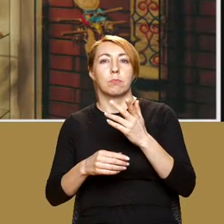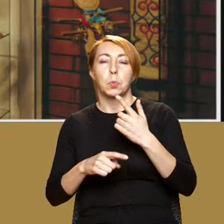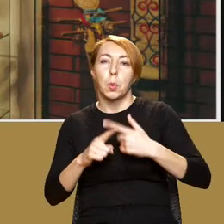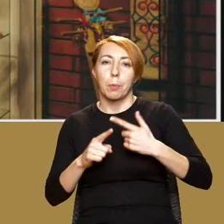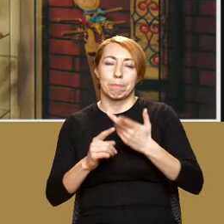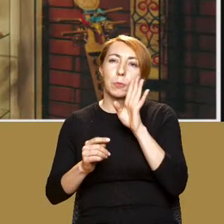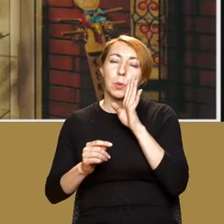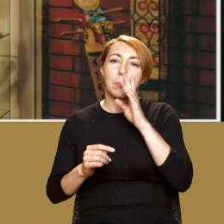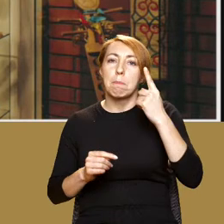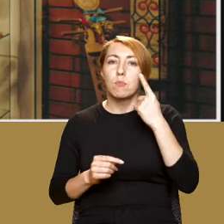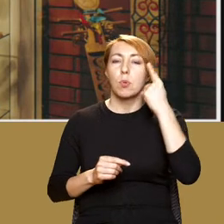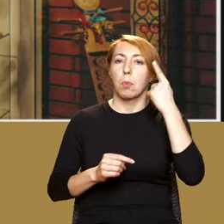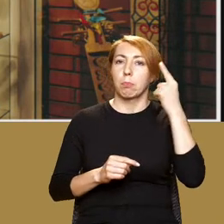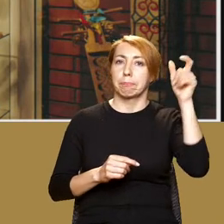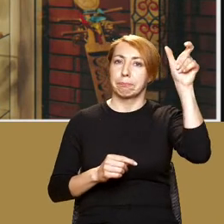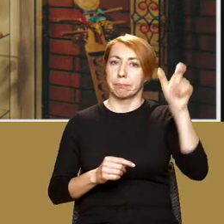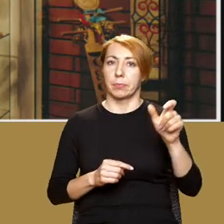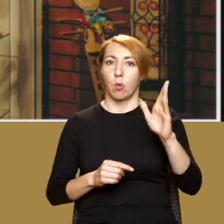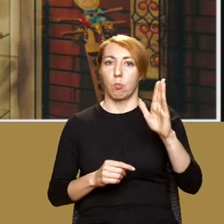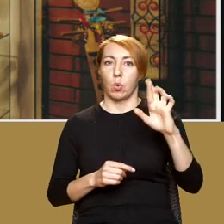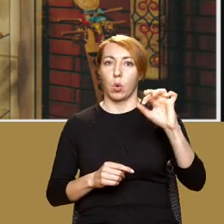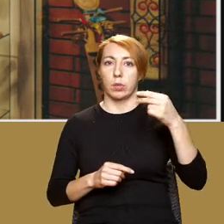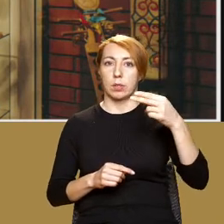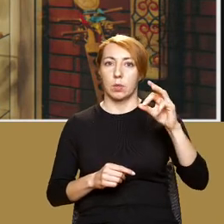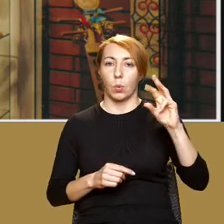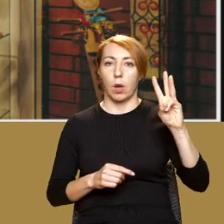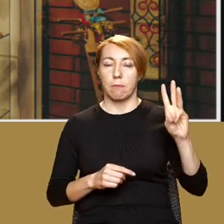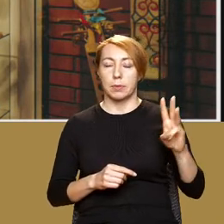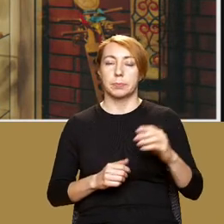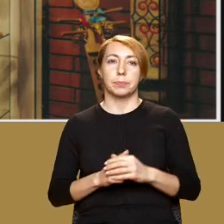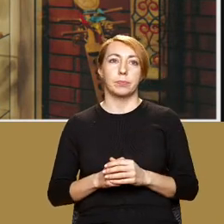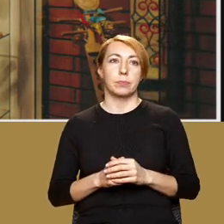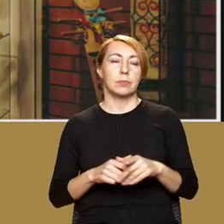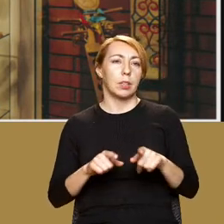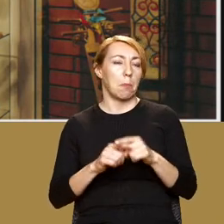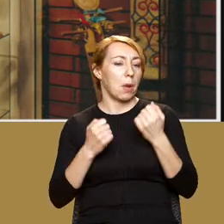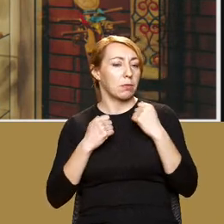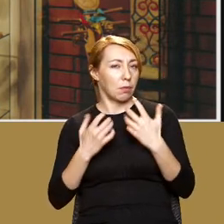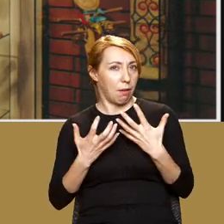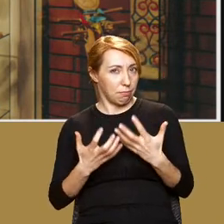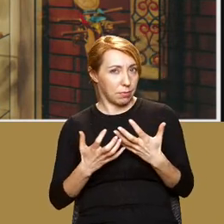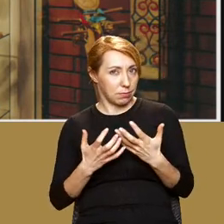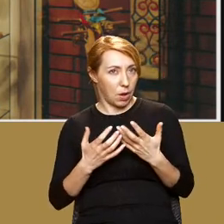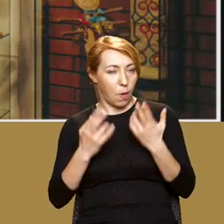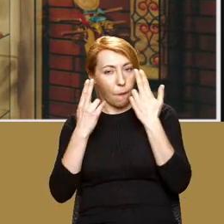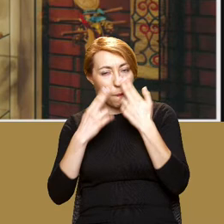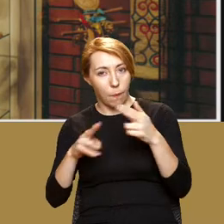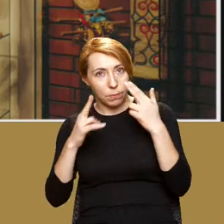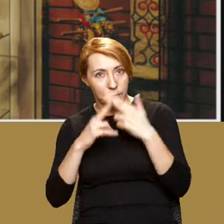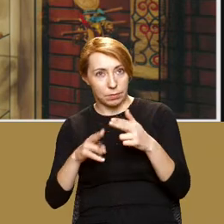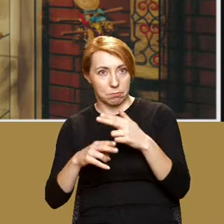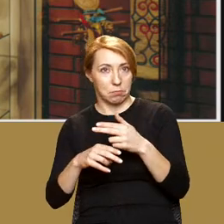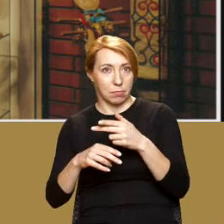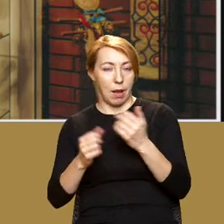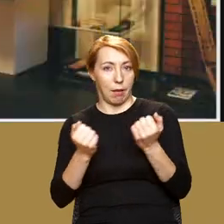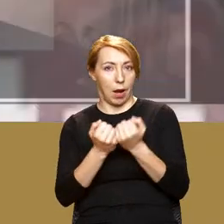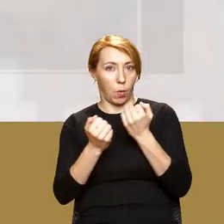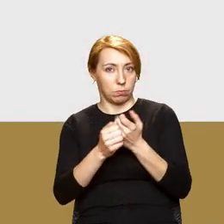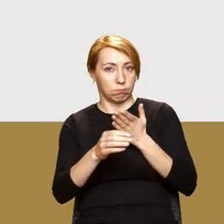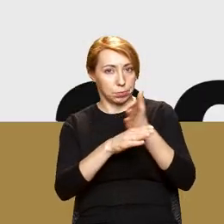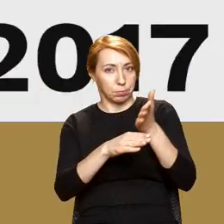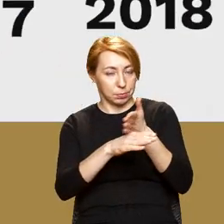przypomnienia postaci Bronisława Piłsudskiego, zresztą bardzo chętnie odwiedzana przez naszą publiczność właśnie